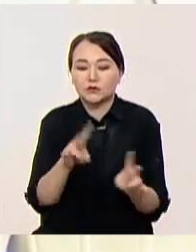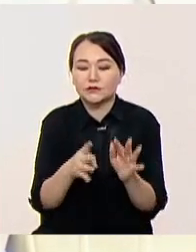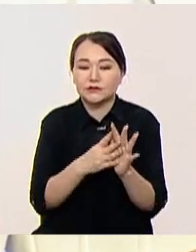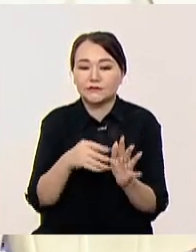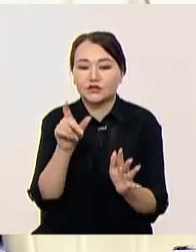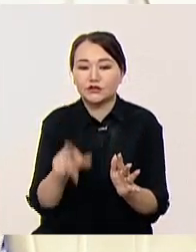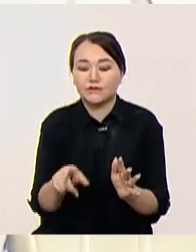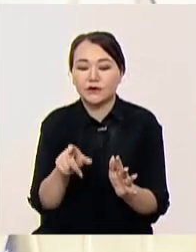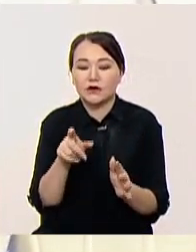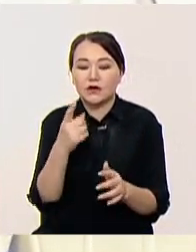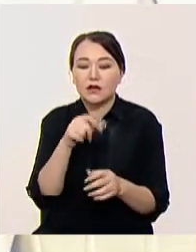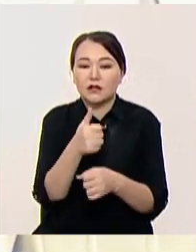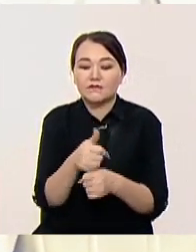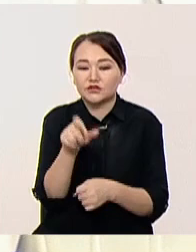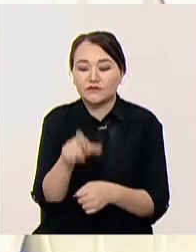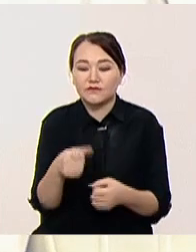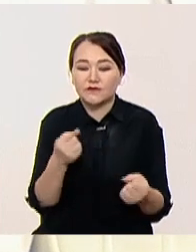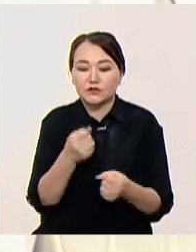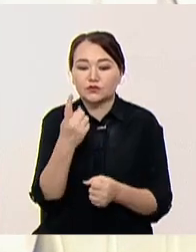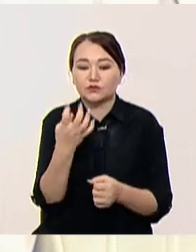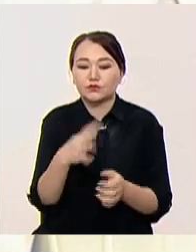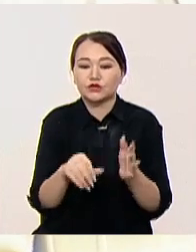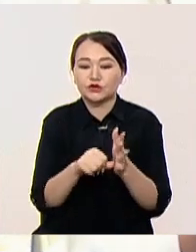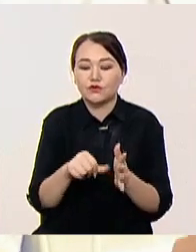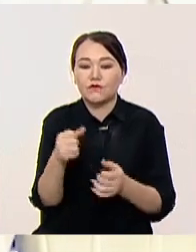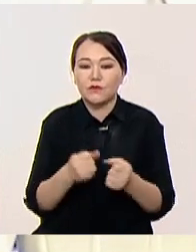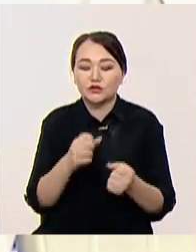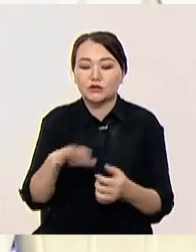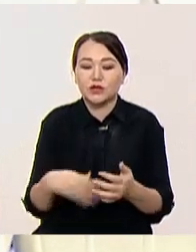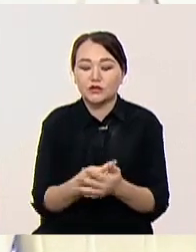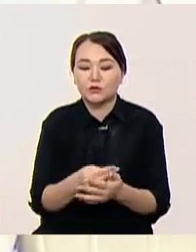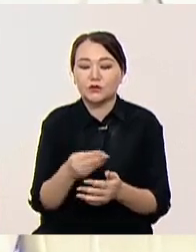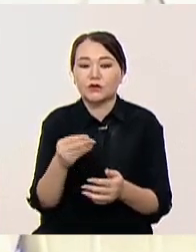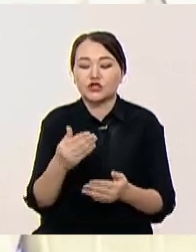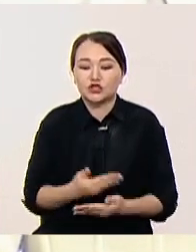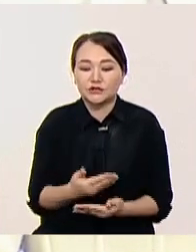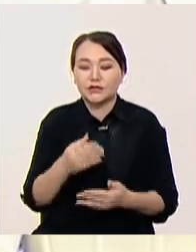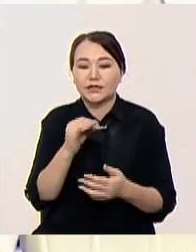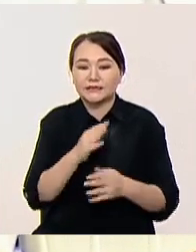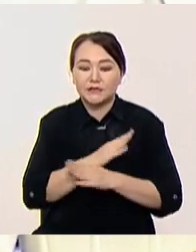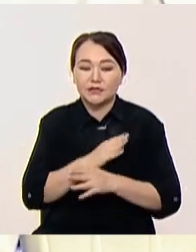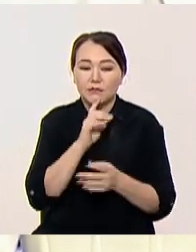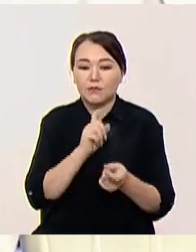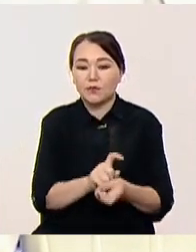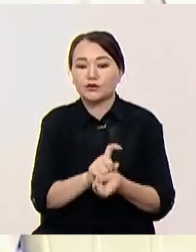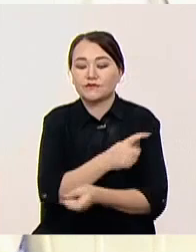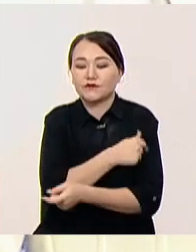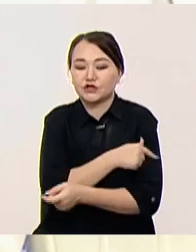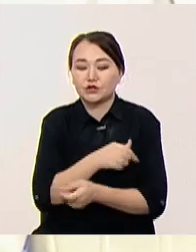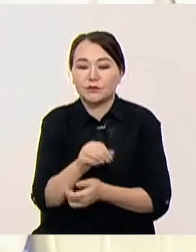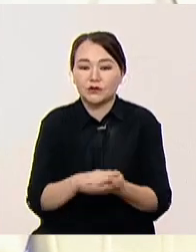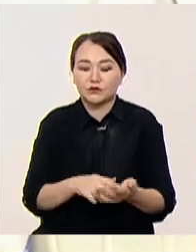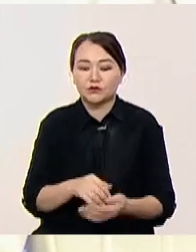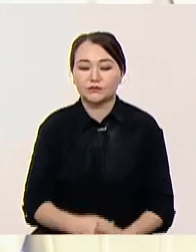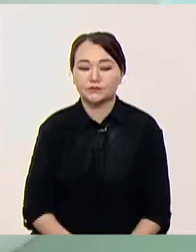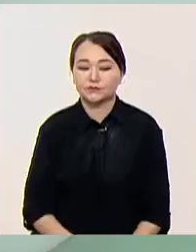из них. Главный подозреваемый водитель 146-го маршрута до сих пор между жизнью и смертью. Людмила Батюшкина продолжит.